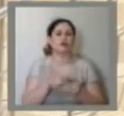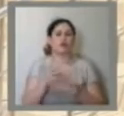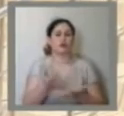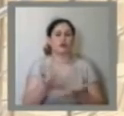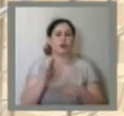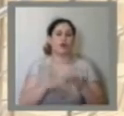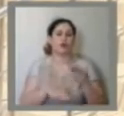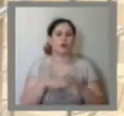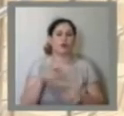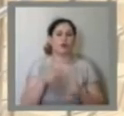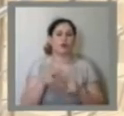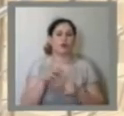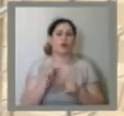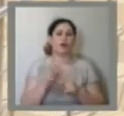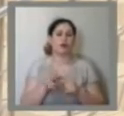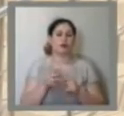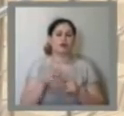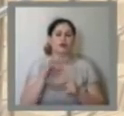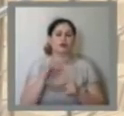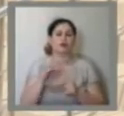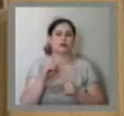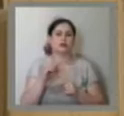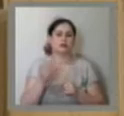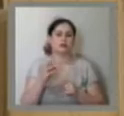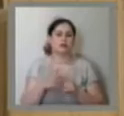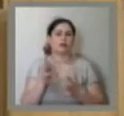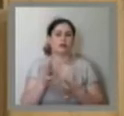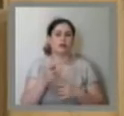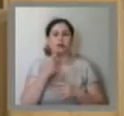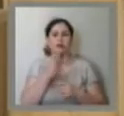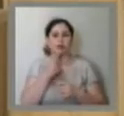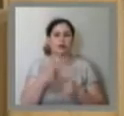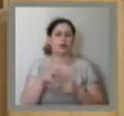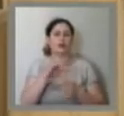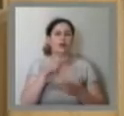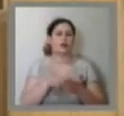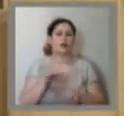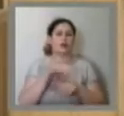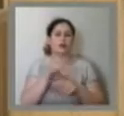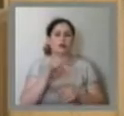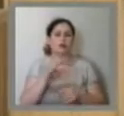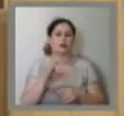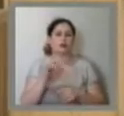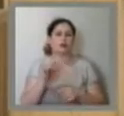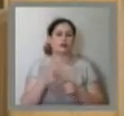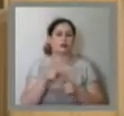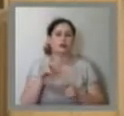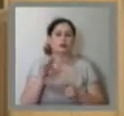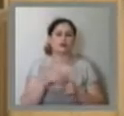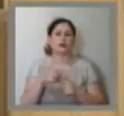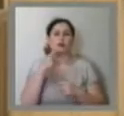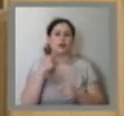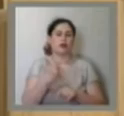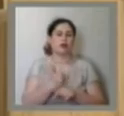як основна сесія, тільки пробна. Питання проведення основної сесії ЗНО, сказав головний